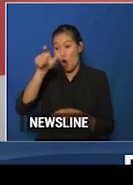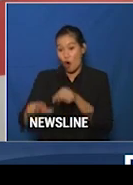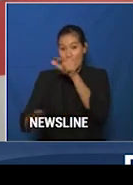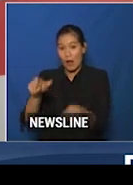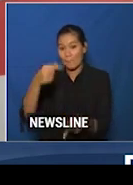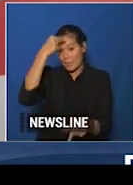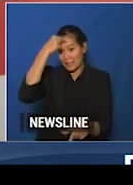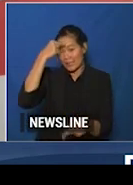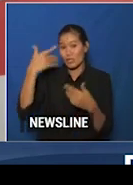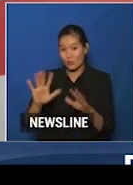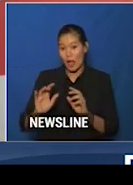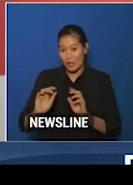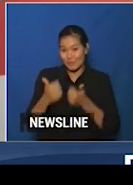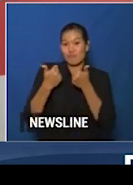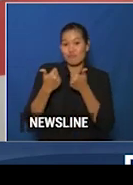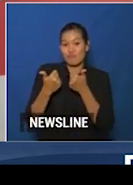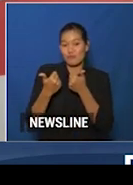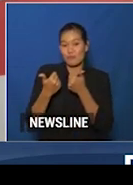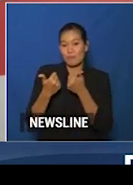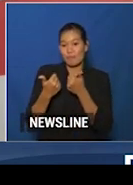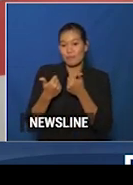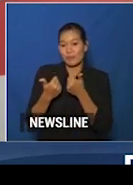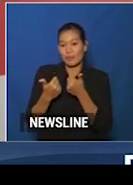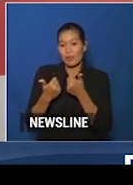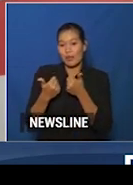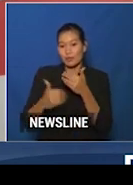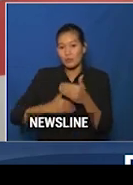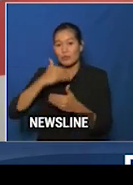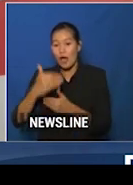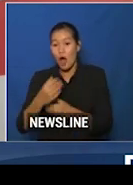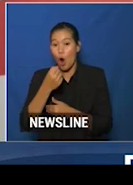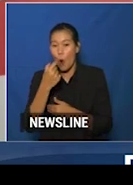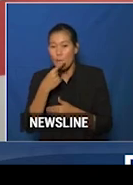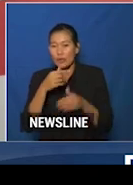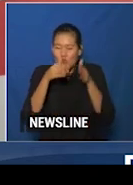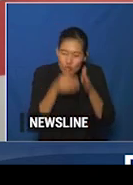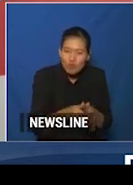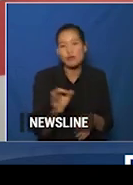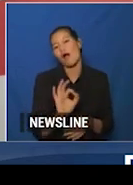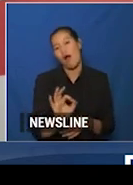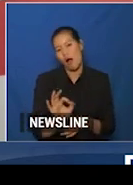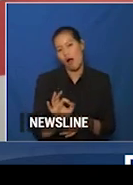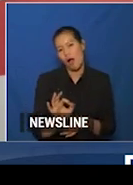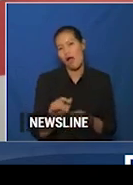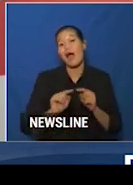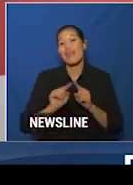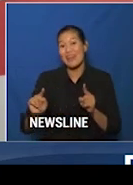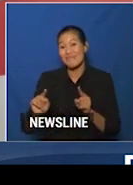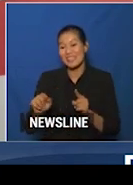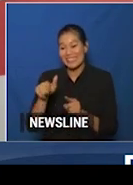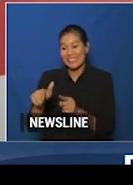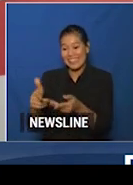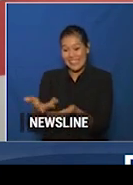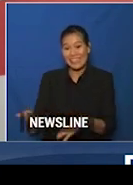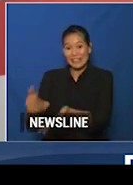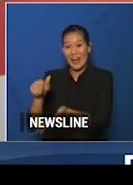sembuh yang kita rawat tidak menggunakan pengobatan yang secara spesifik tetapi kita perbaiki kondisi umumnya